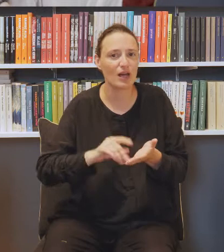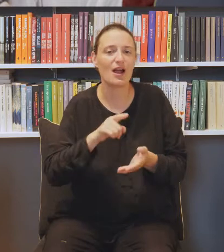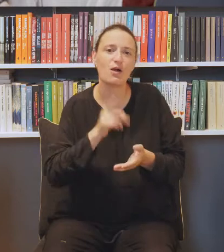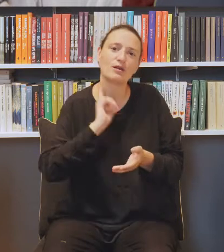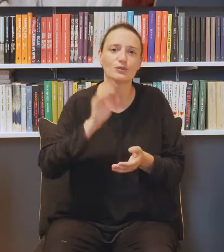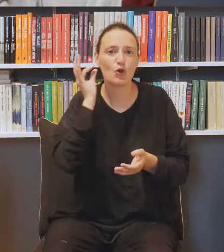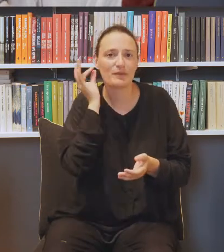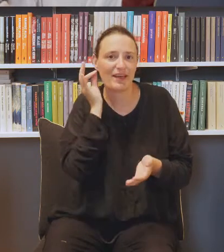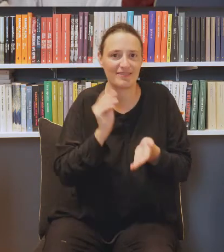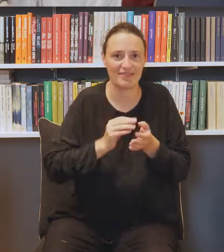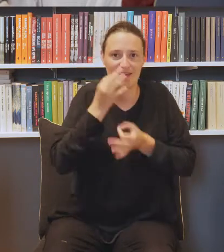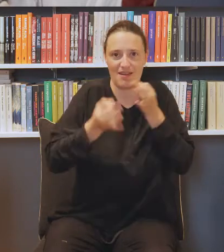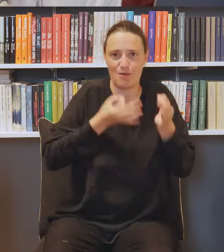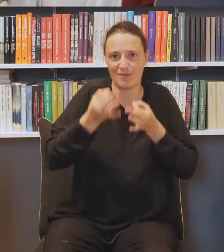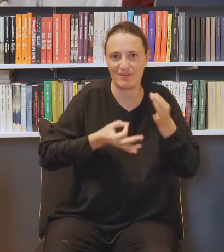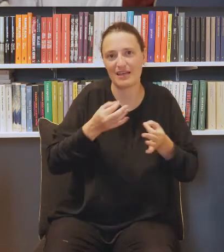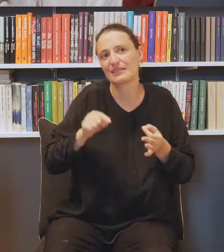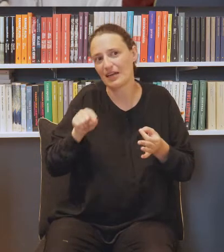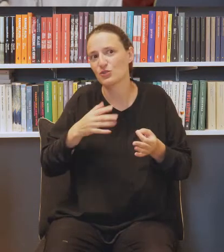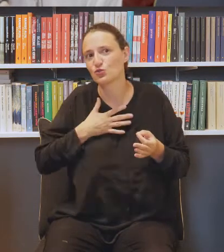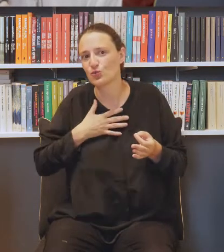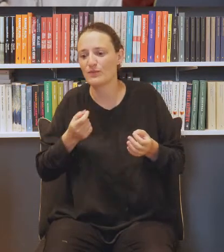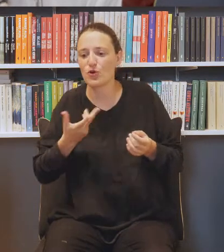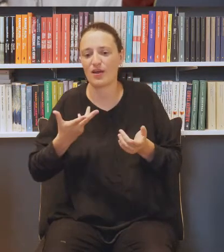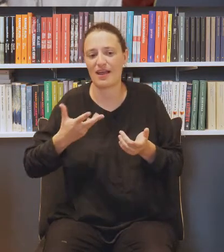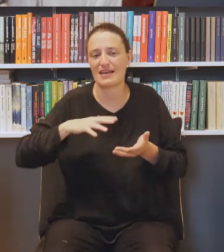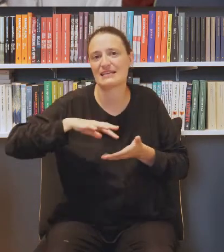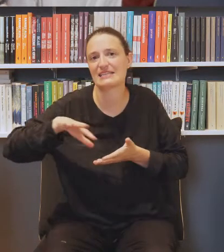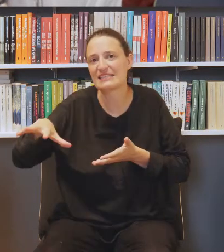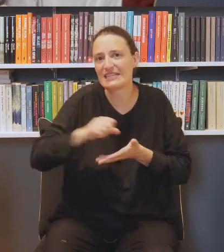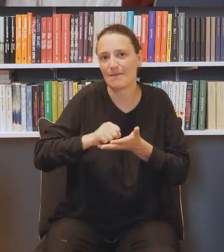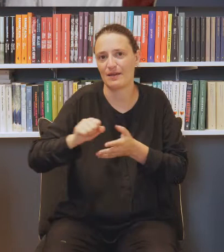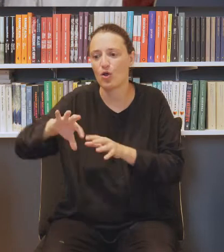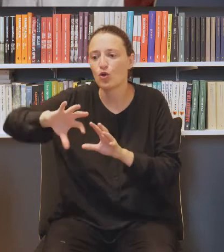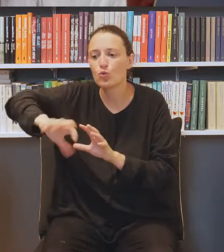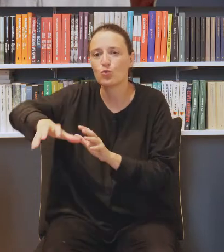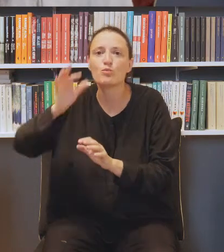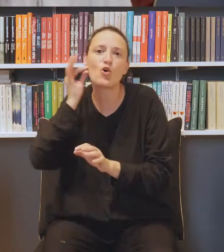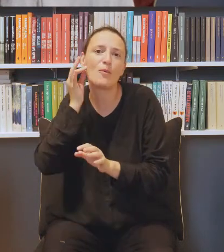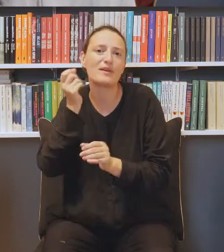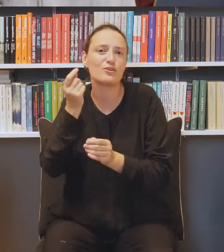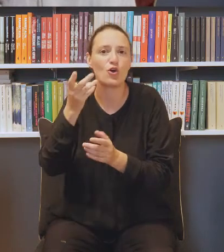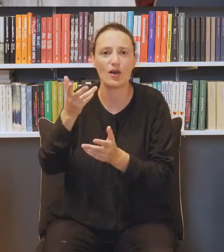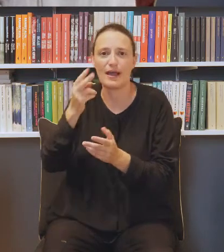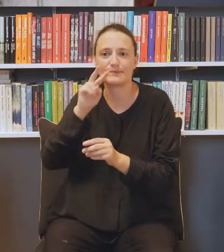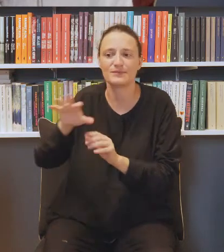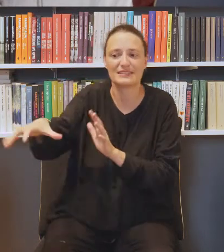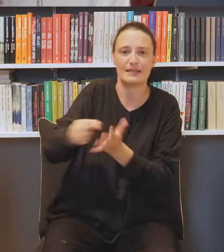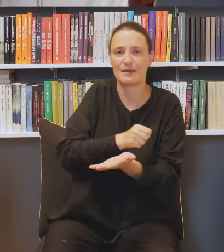powiedziałem, zawłaszczenia, ale no starałem się podchodzić do tego tak z pokorą